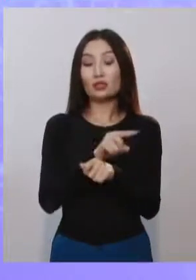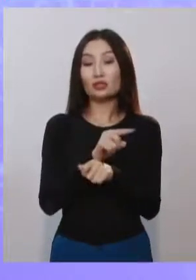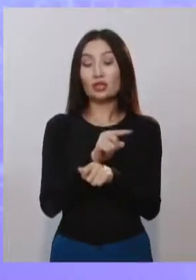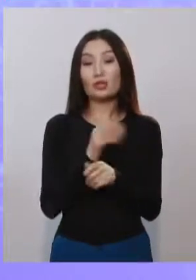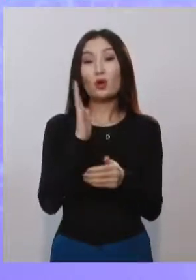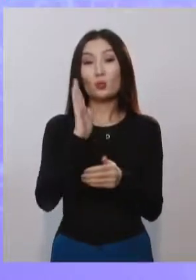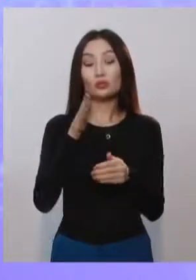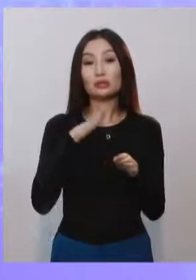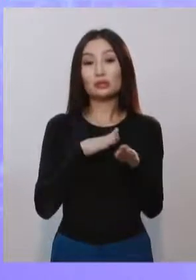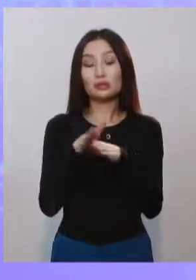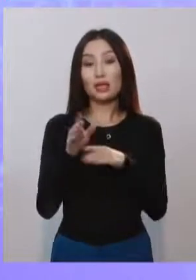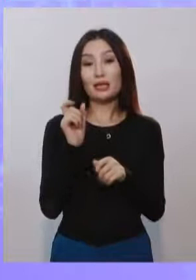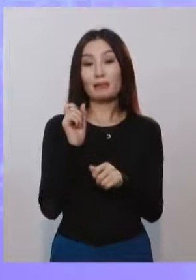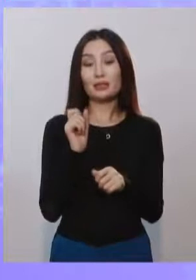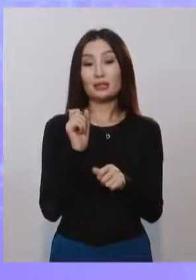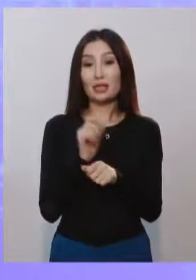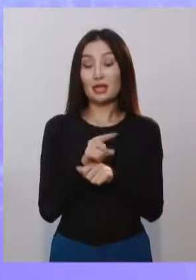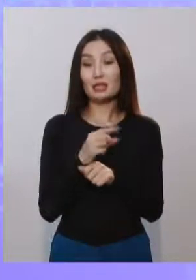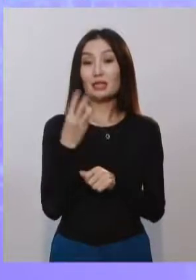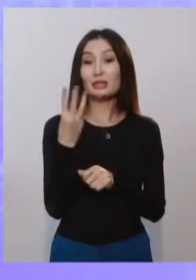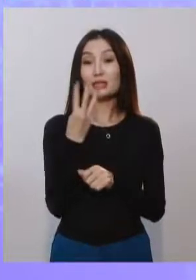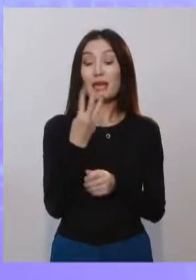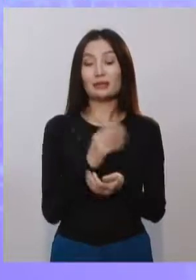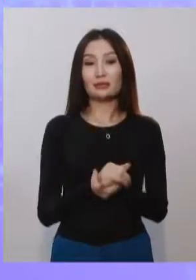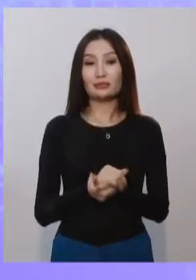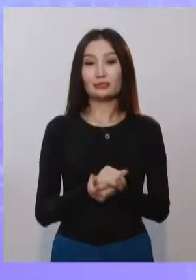решением задач и третье